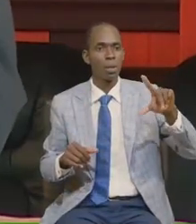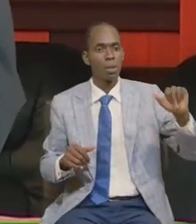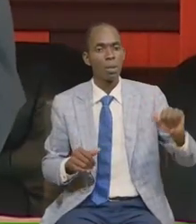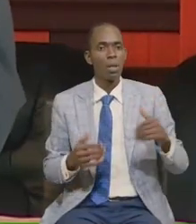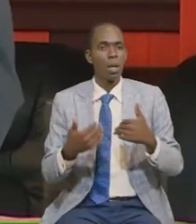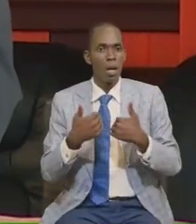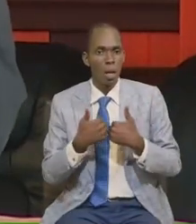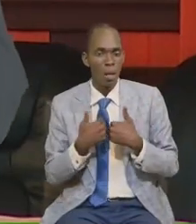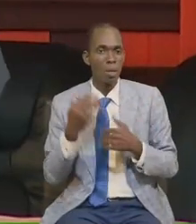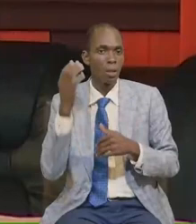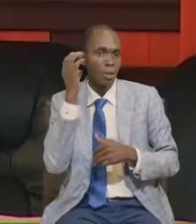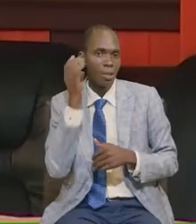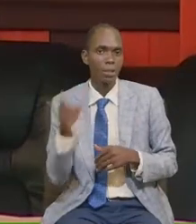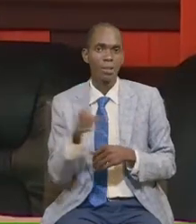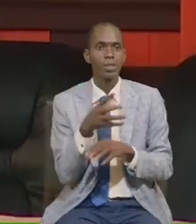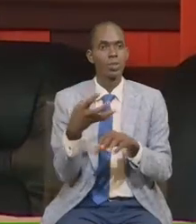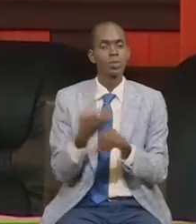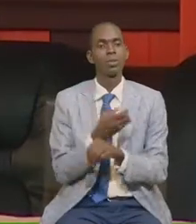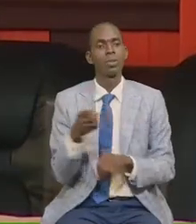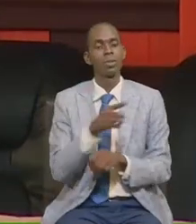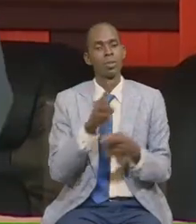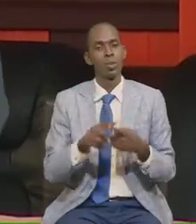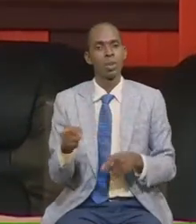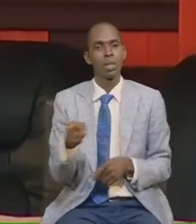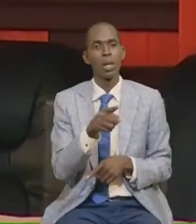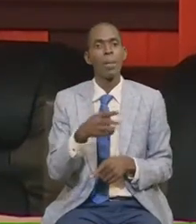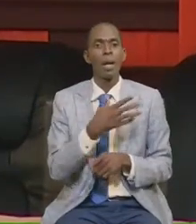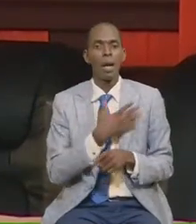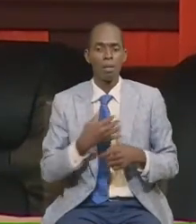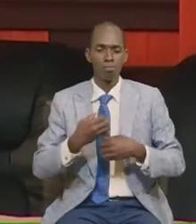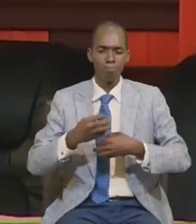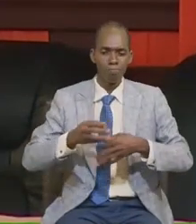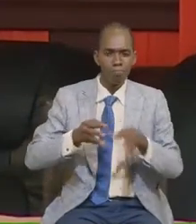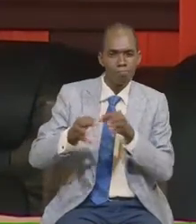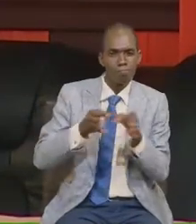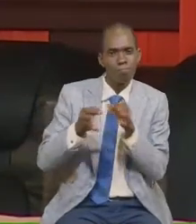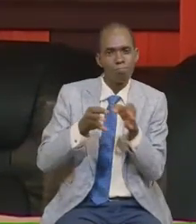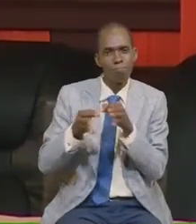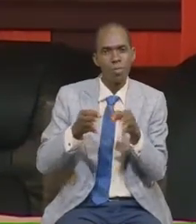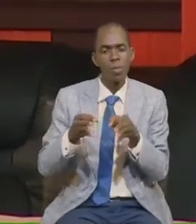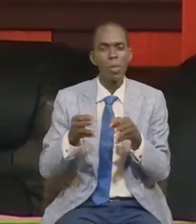et lui exposait plus exactement la voix de Dieu